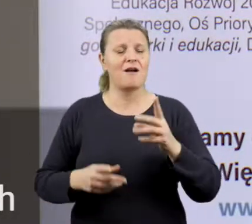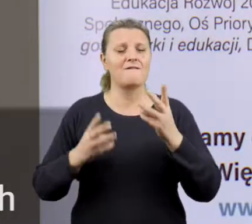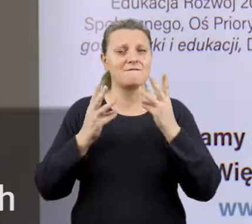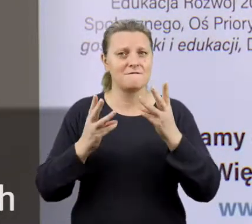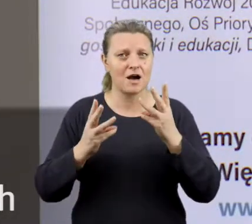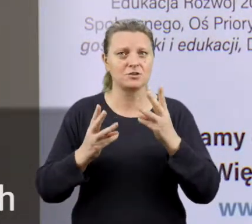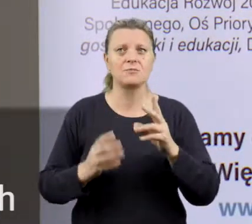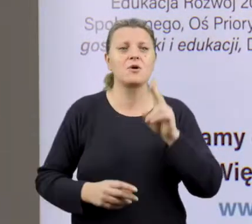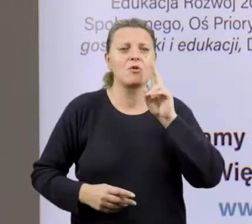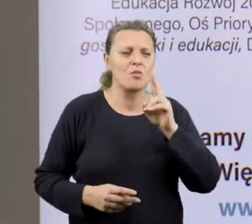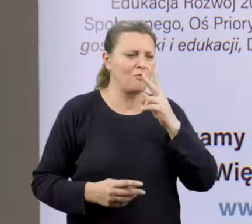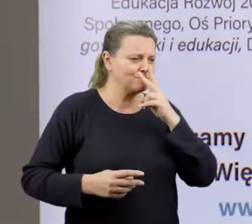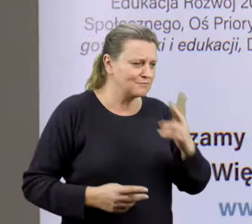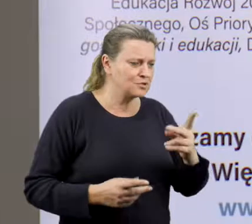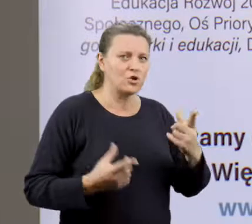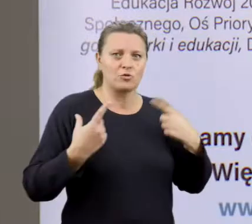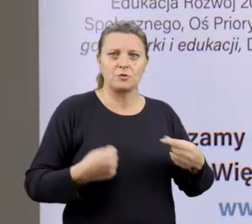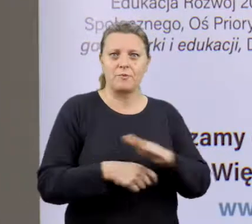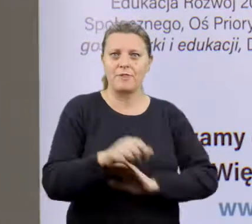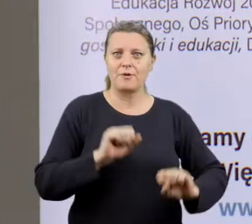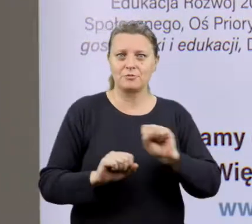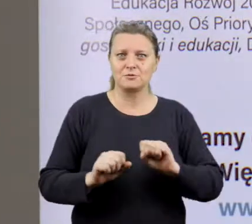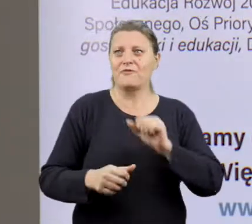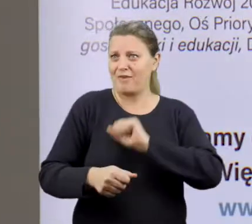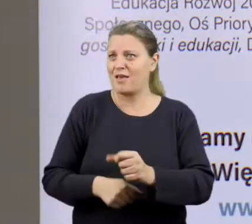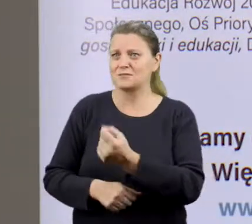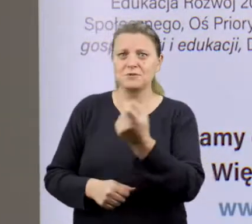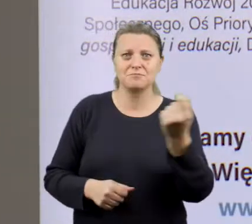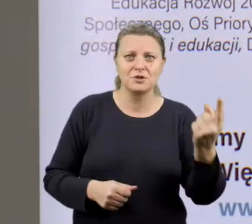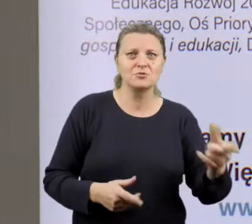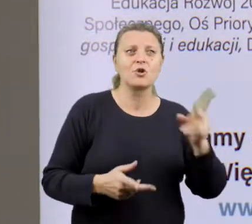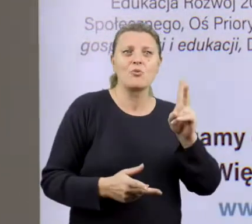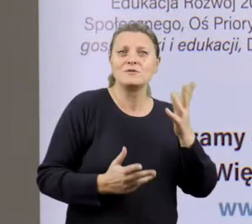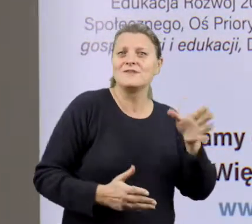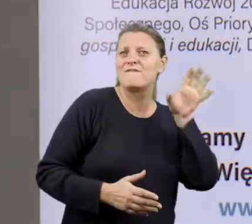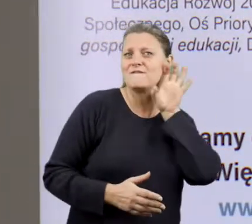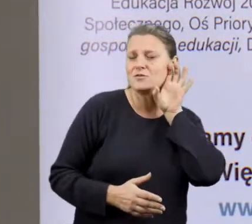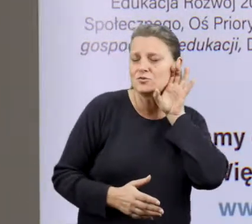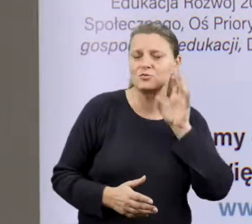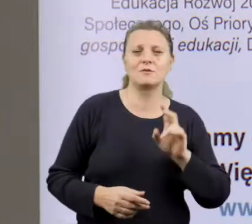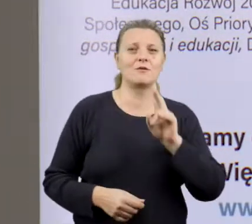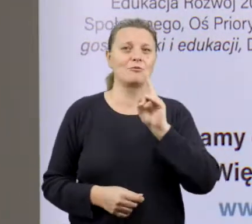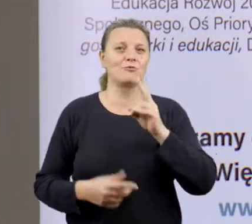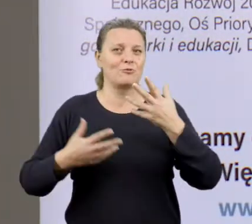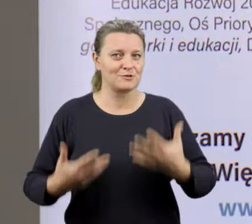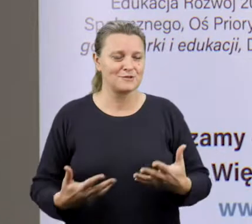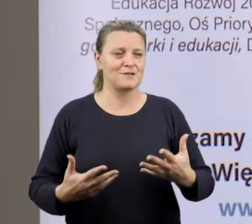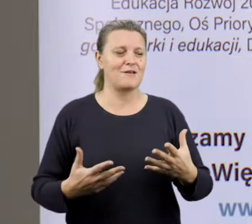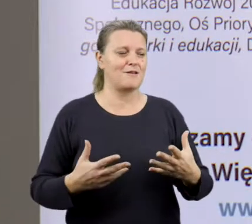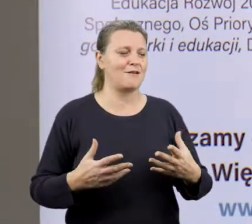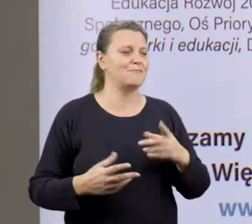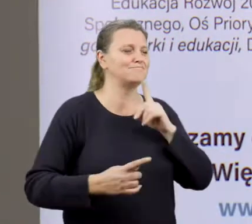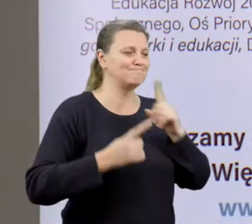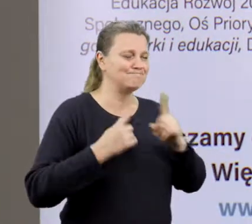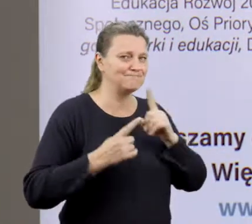żeby ktoś dostrzegł, że osoby niepełnosprawne są wśród nas, żeby ktoś chciał ich wysłuchać, żeby ktoś chciał